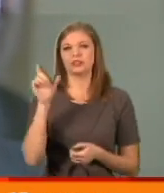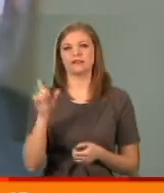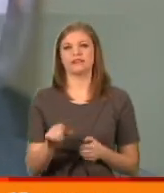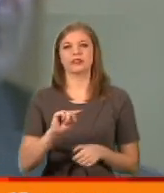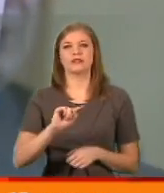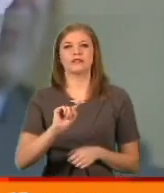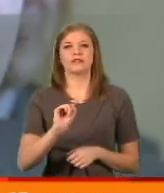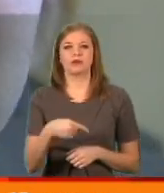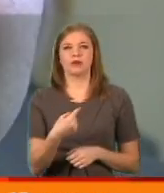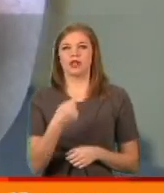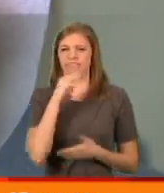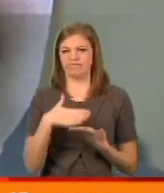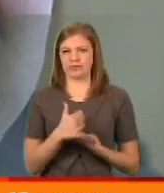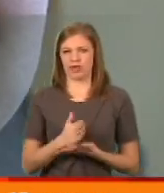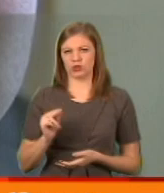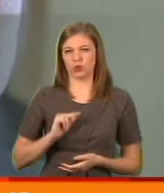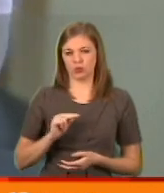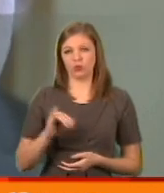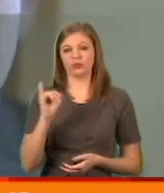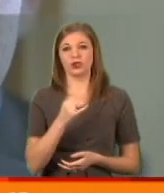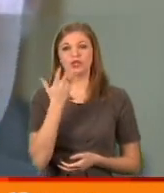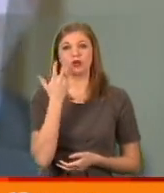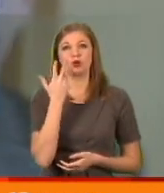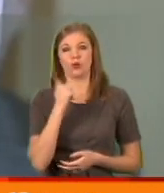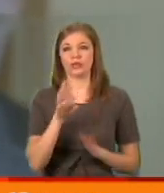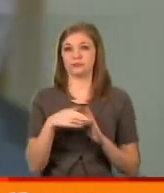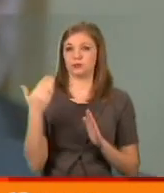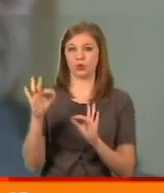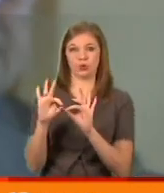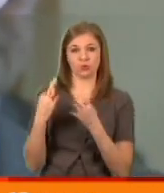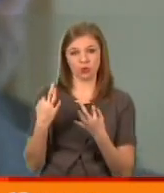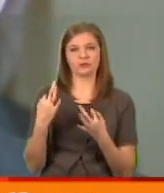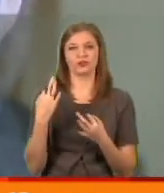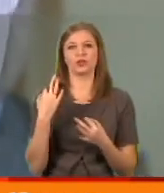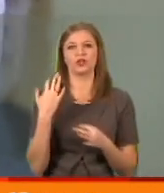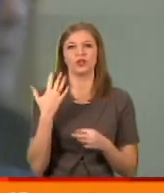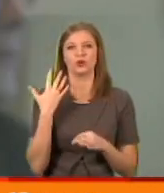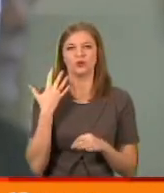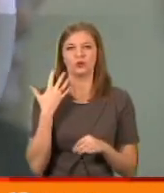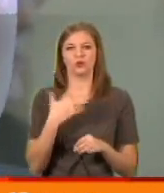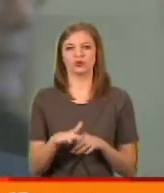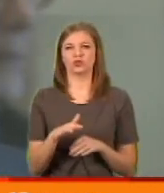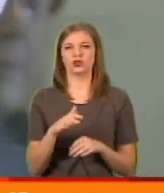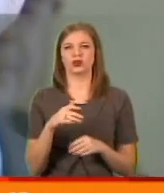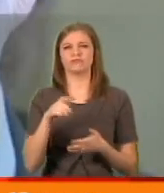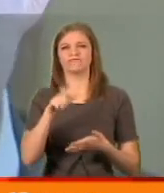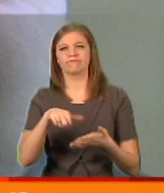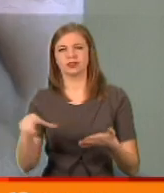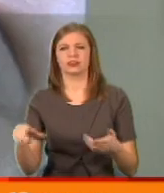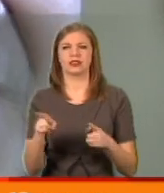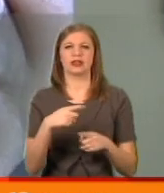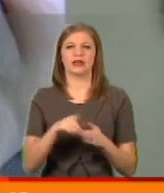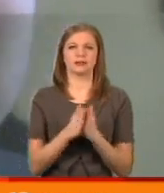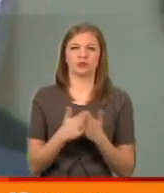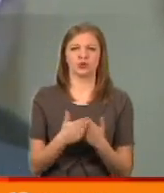вимагав якісної роботи, і коли під його дозволу вже виходила чи стаття, чи монографія, чи